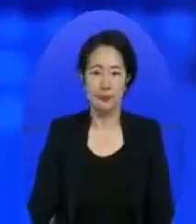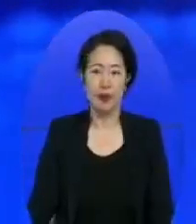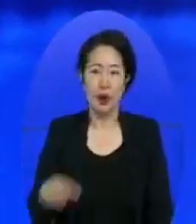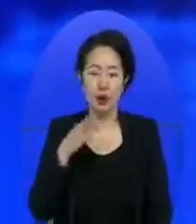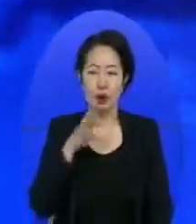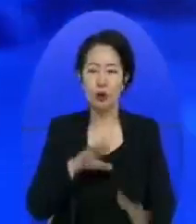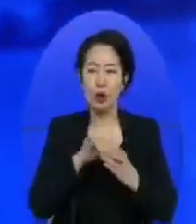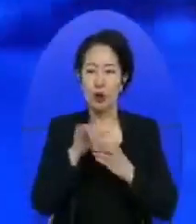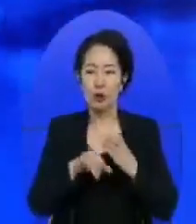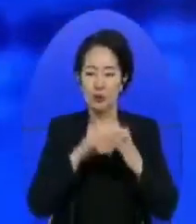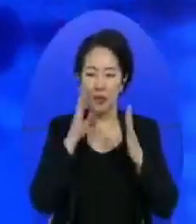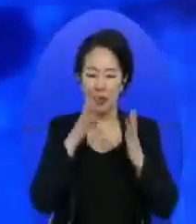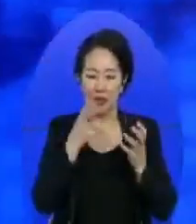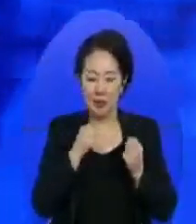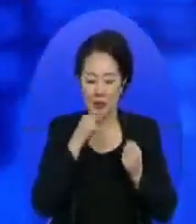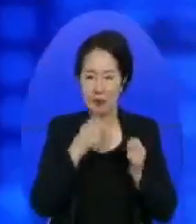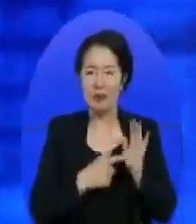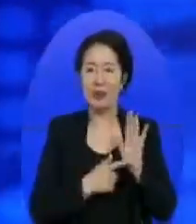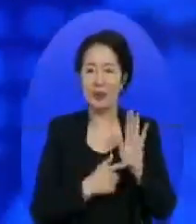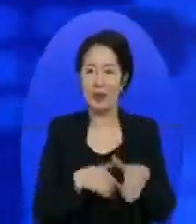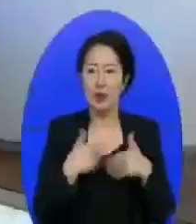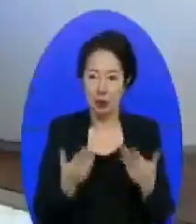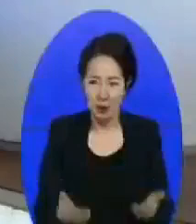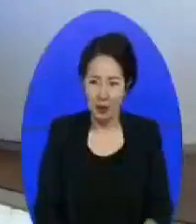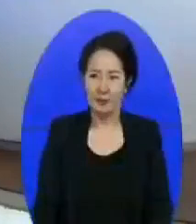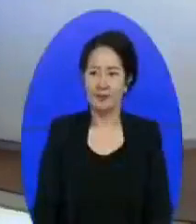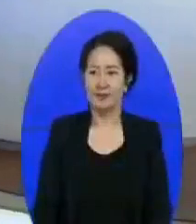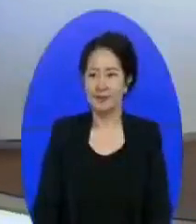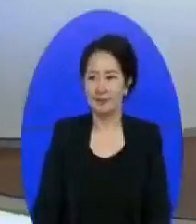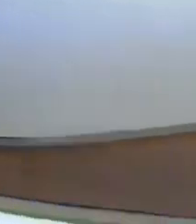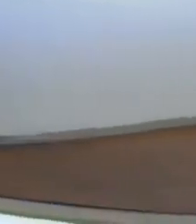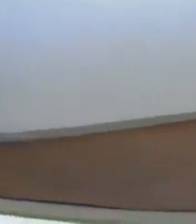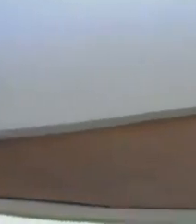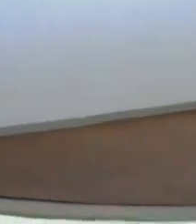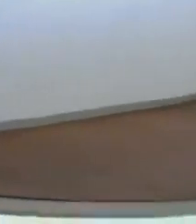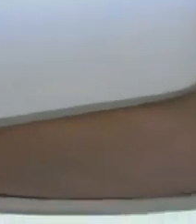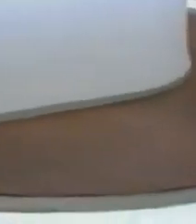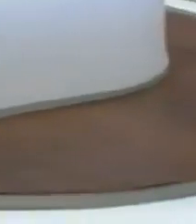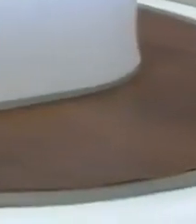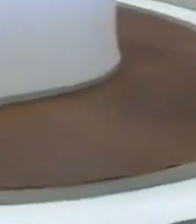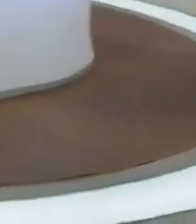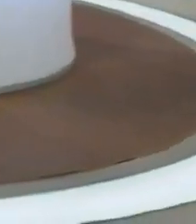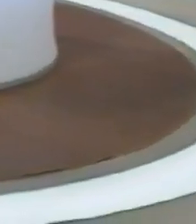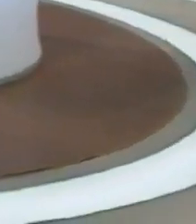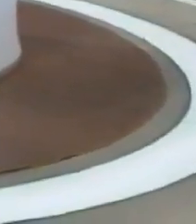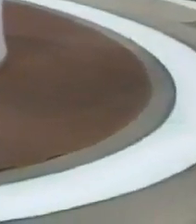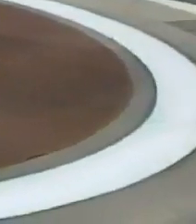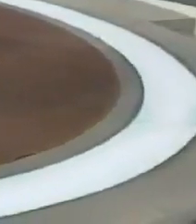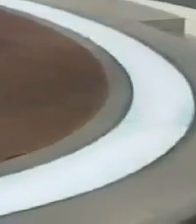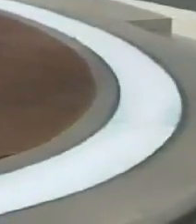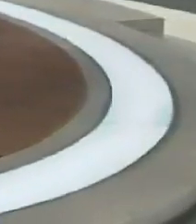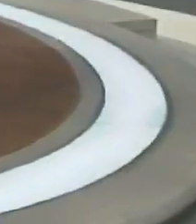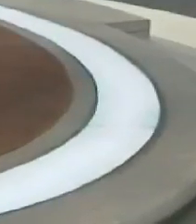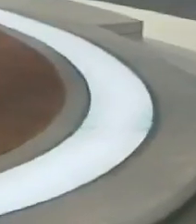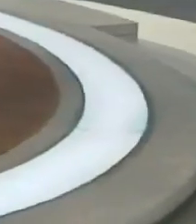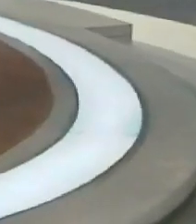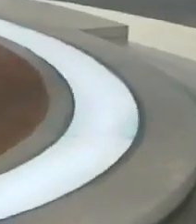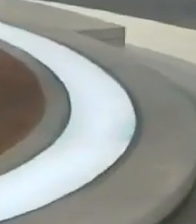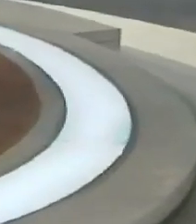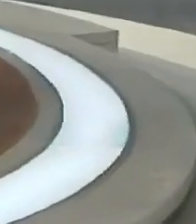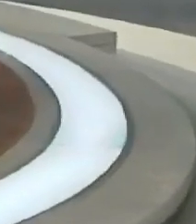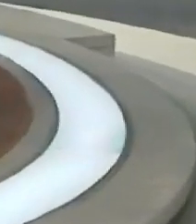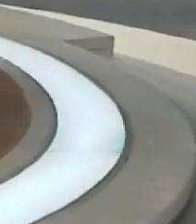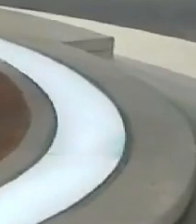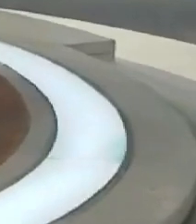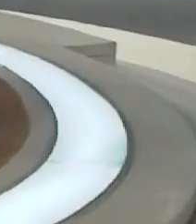Үзэгчдээ өнөөдөр олон улсын хүрээнд анхаарал татсан гол үйл явдлын мэдээлүүдээс танилцууллаа. Баярлалаа Аримчмгэ. Одоо спортын үйл амьдралын мэдээлэлээс танилцуулахаар студид